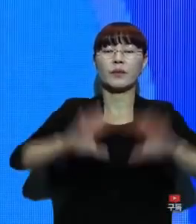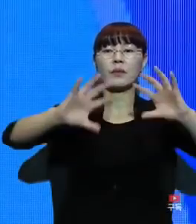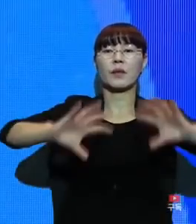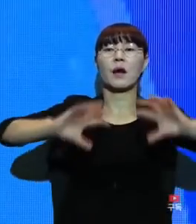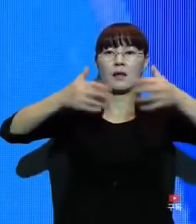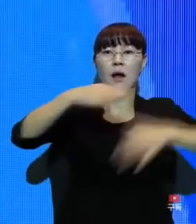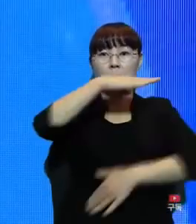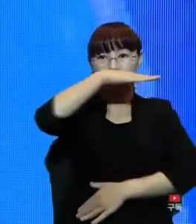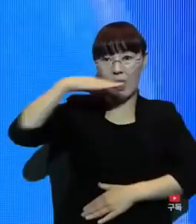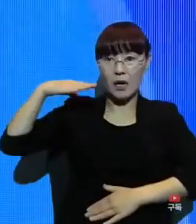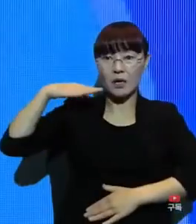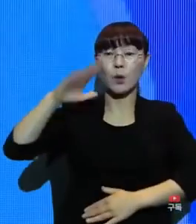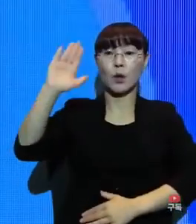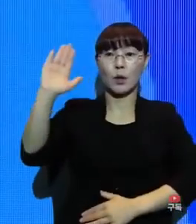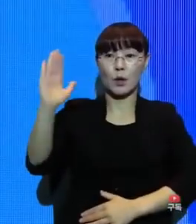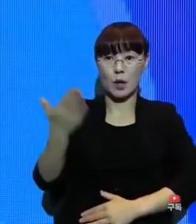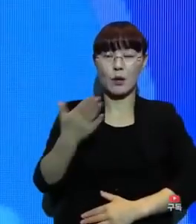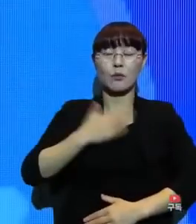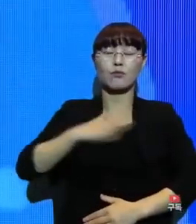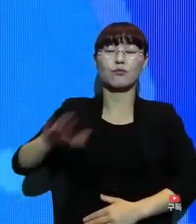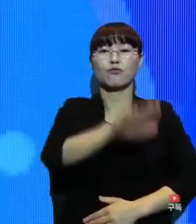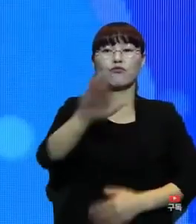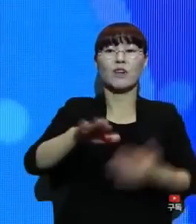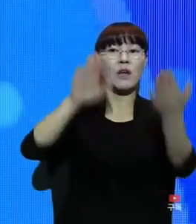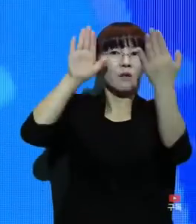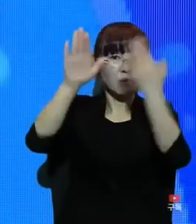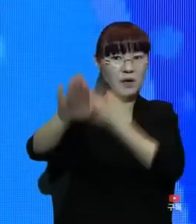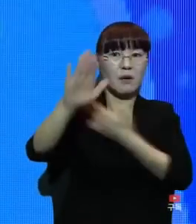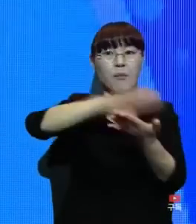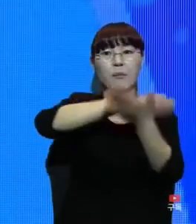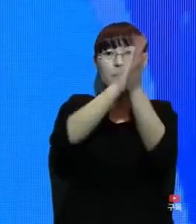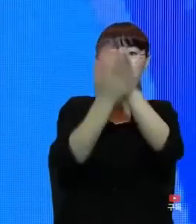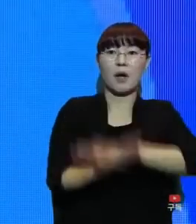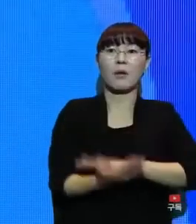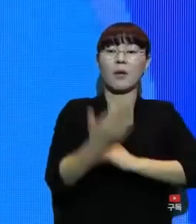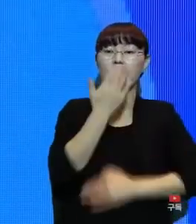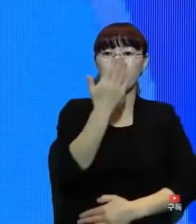바로 서고 우리의 미래도 비로소 바뀝니다